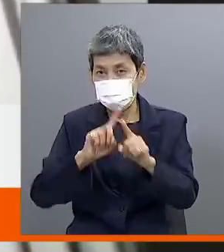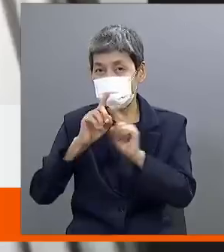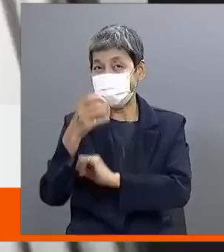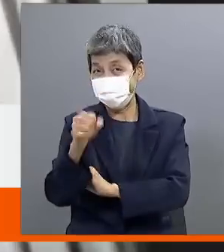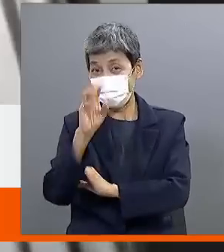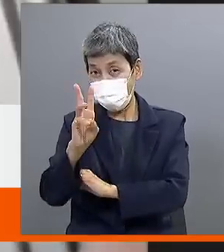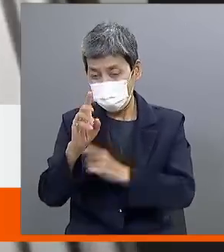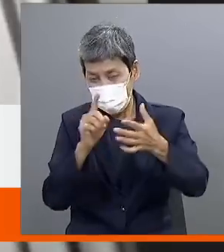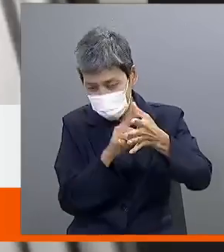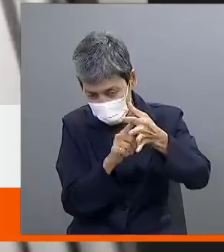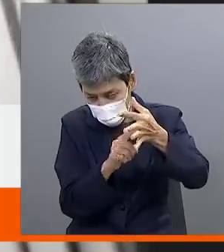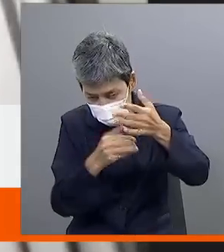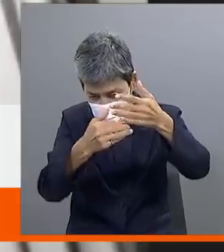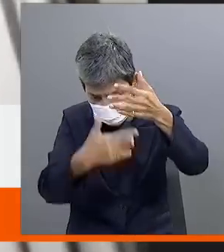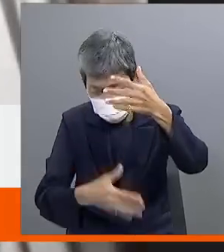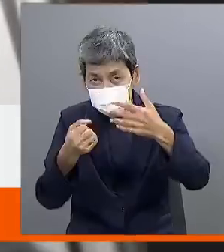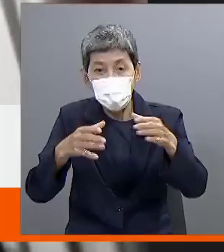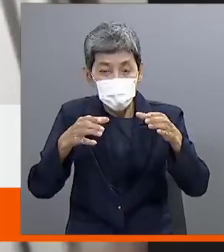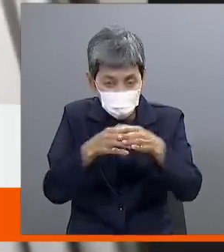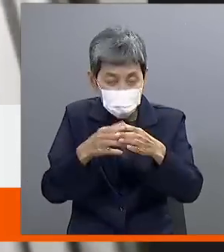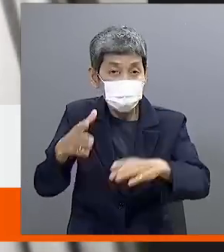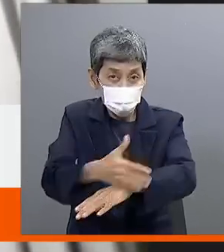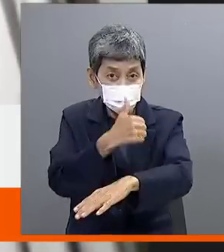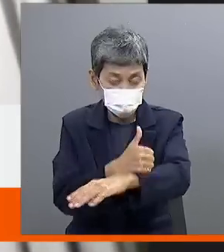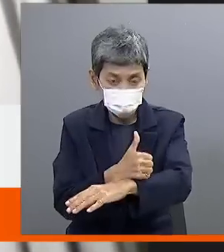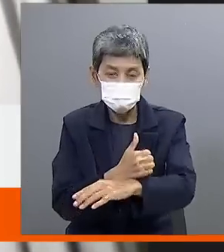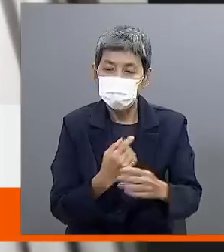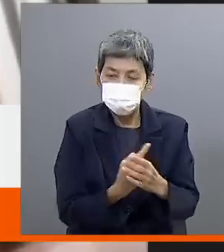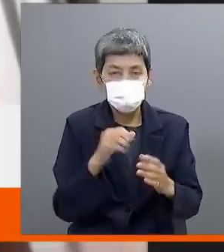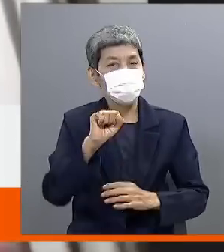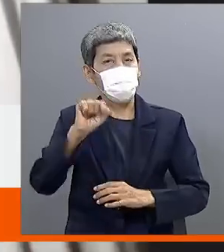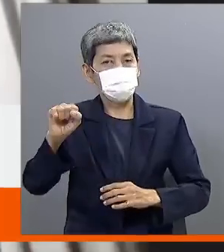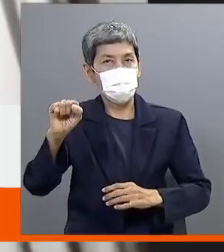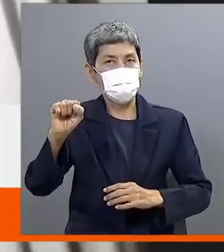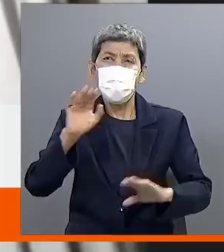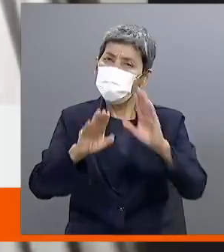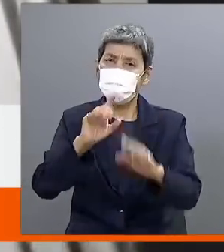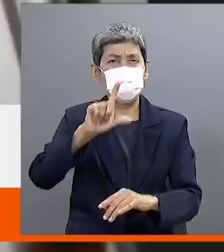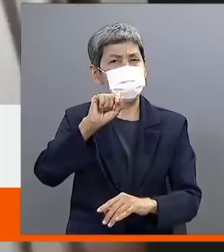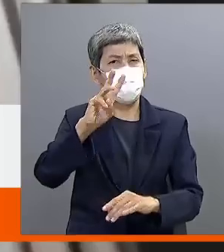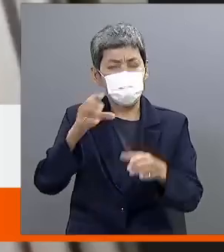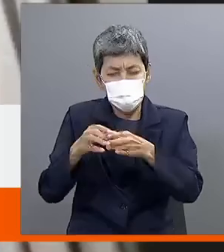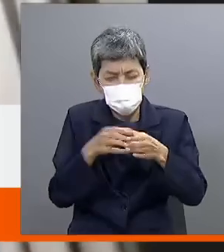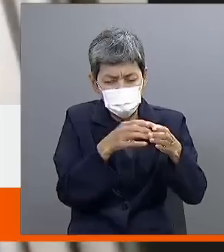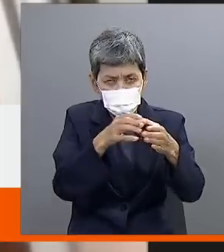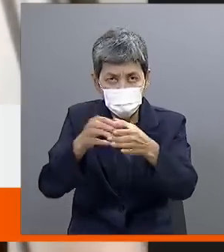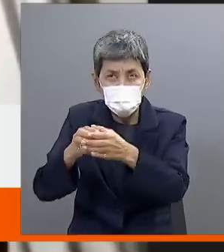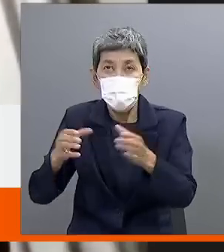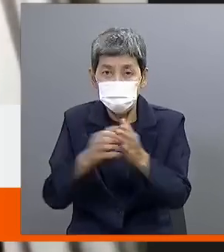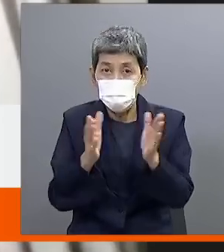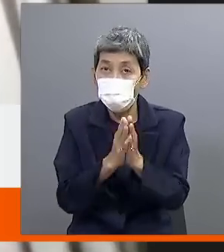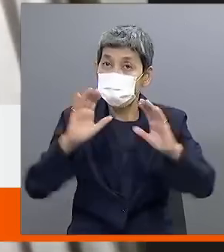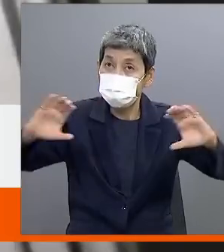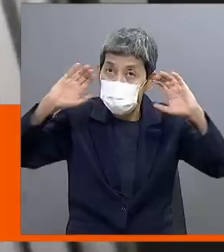16ขั้นตอนจะมีพรรคการเมืองได้เป็นผู้แทนราษฎรเนี่ยประมาณ26พรรคพรรคร่วมรัฐบาลประมาณ20